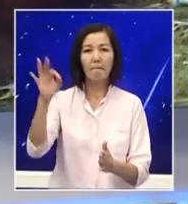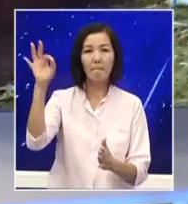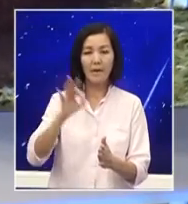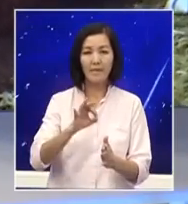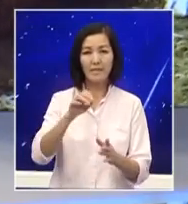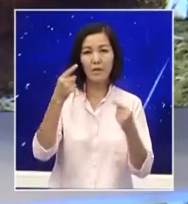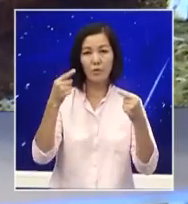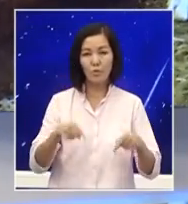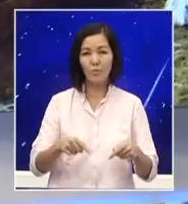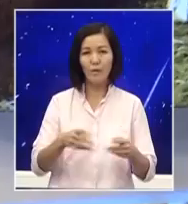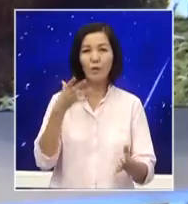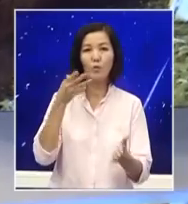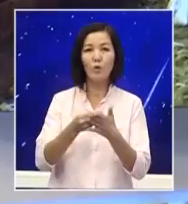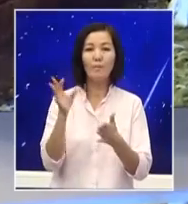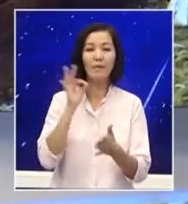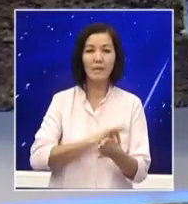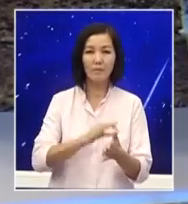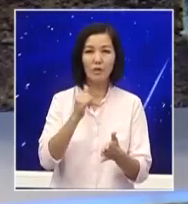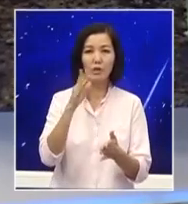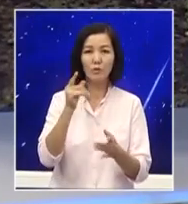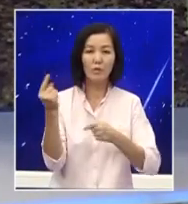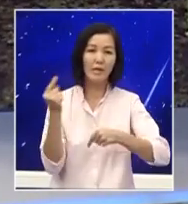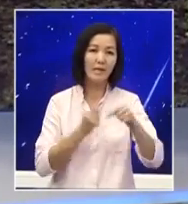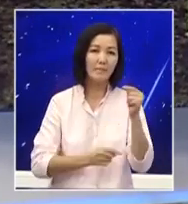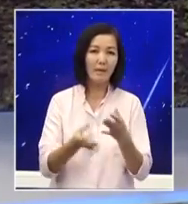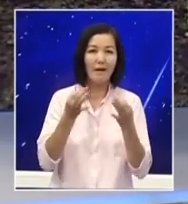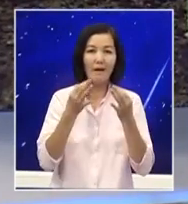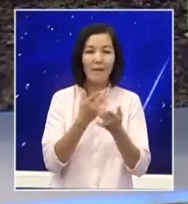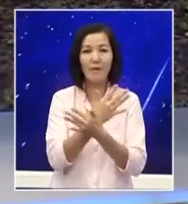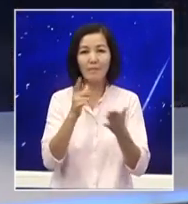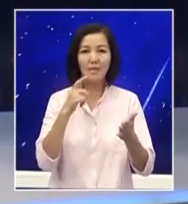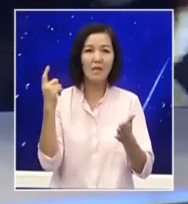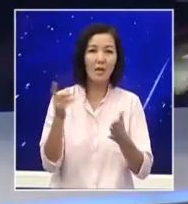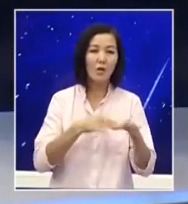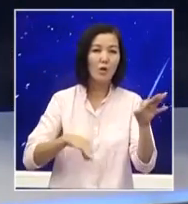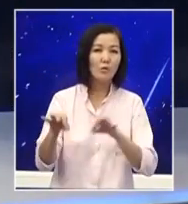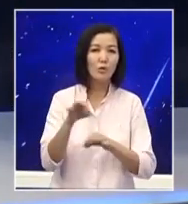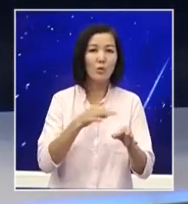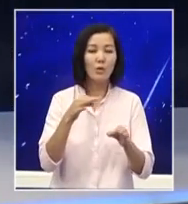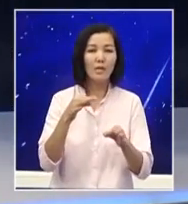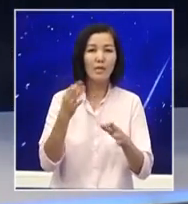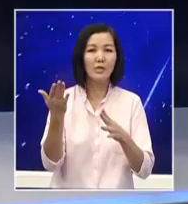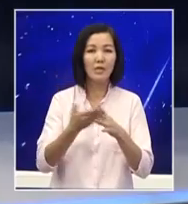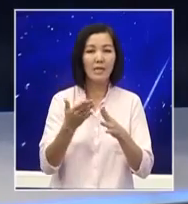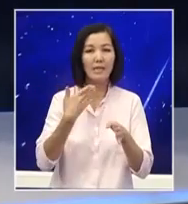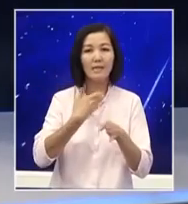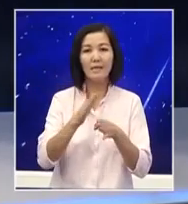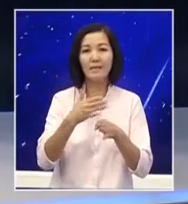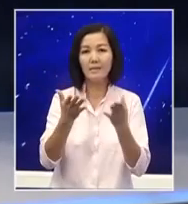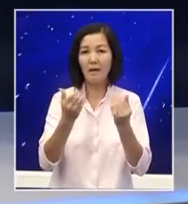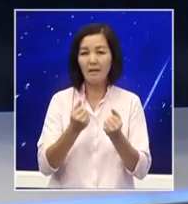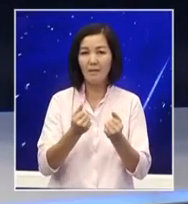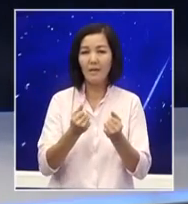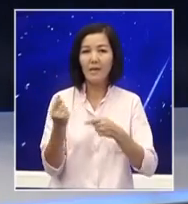Пайызы төмен, төлемі тиімді. Жетісулық кәсіпкерлер қарапайым заттар экономикасы жобасымен жеңілдетілген несие алып, істерін